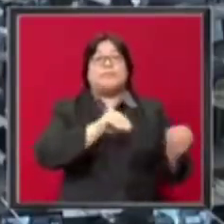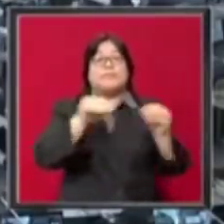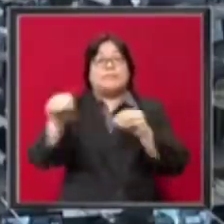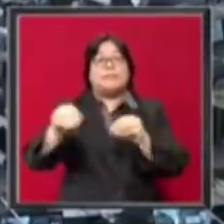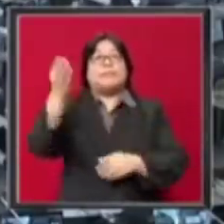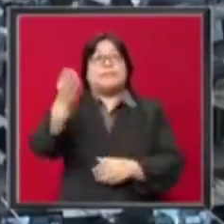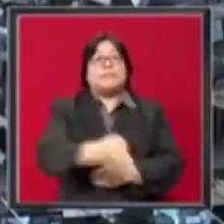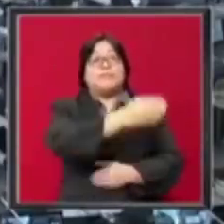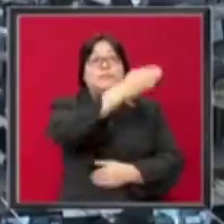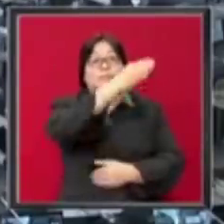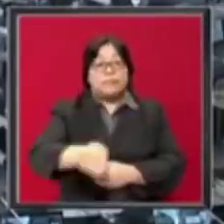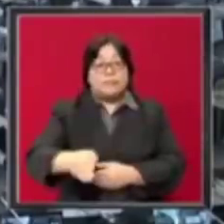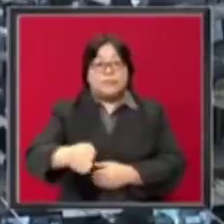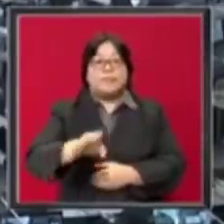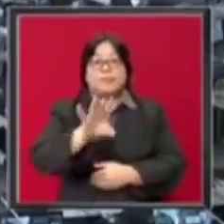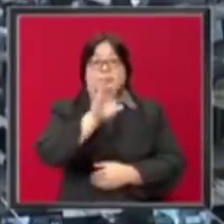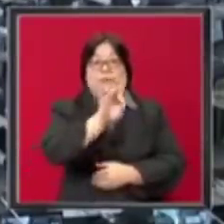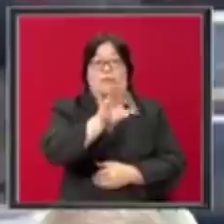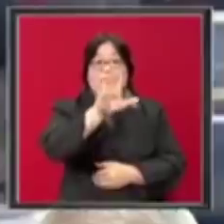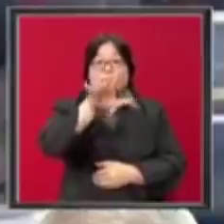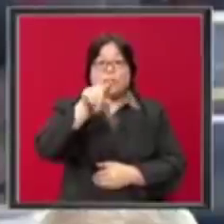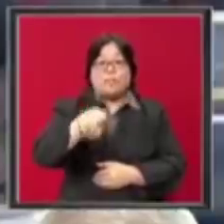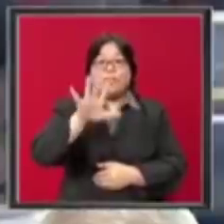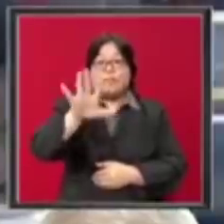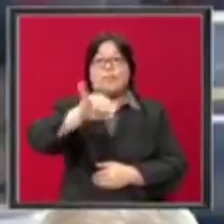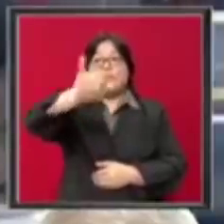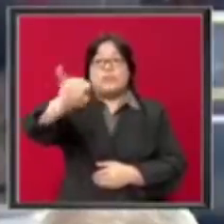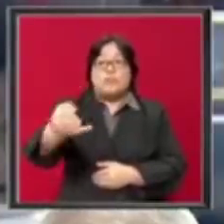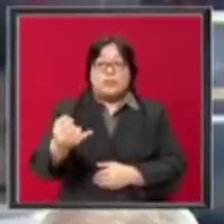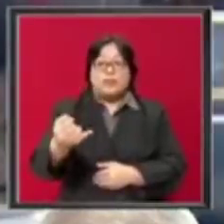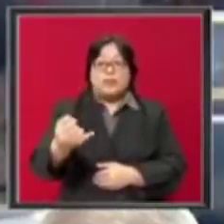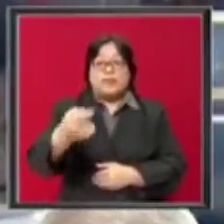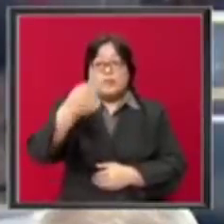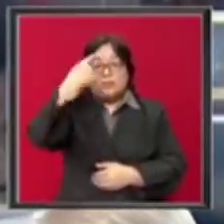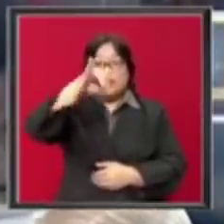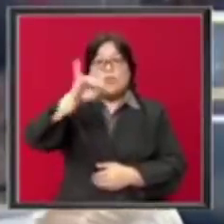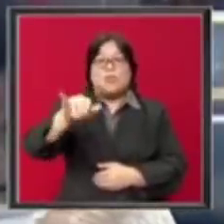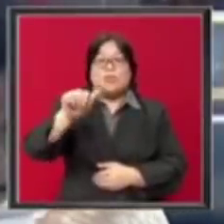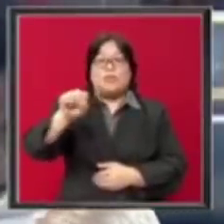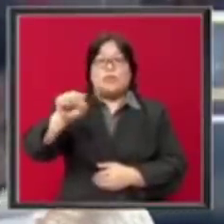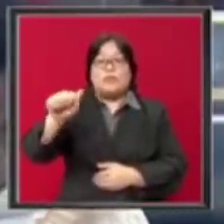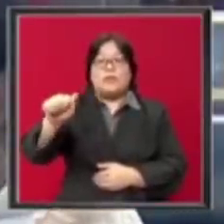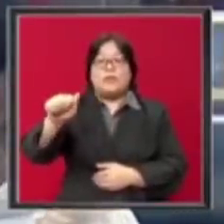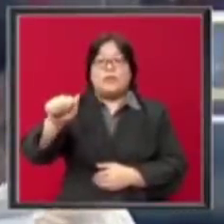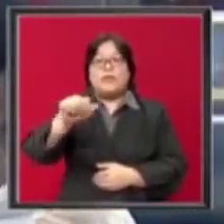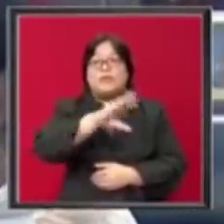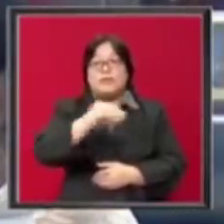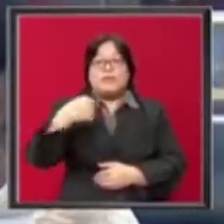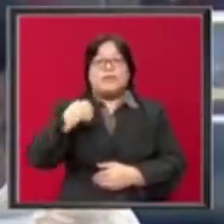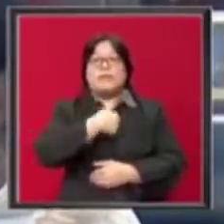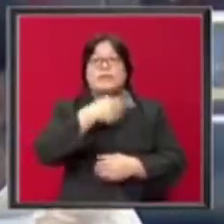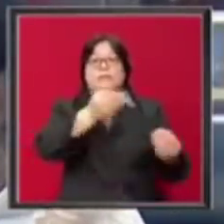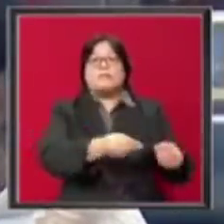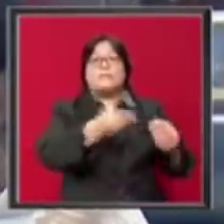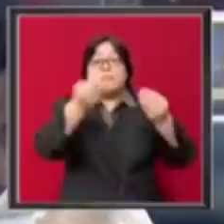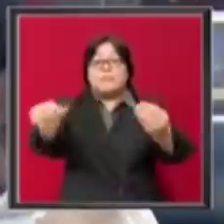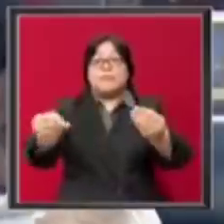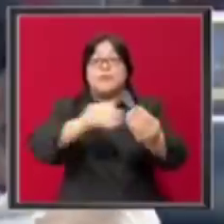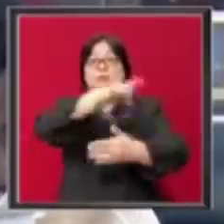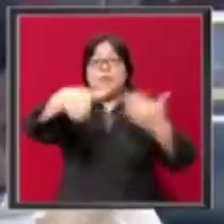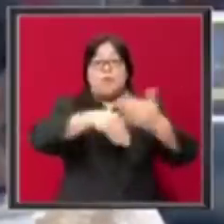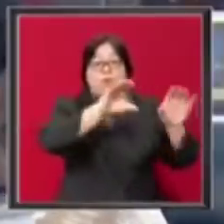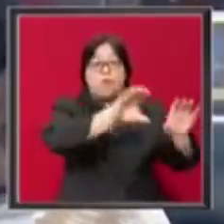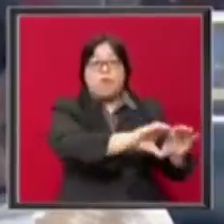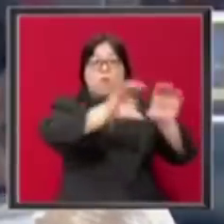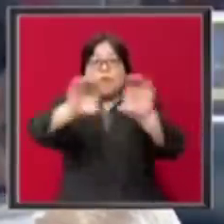kita batalkan 85.5 juta untuk jasa ini dan kita berikan